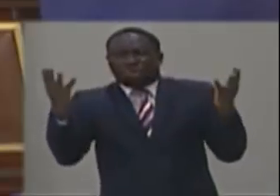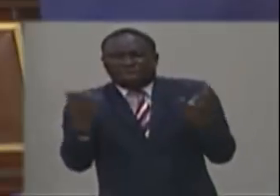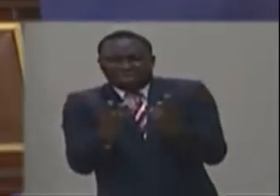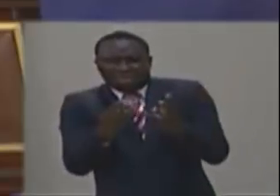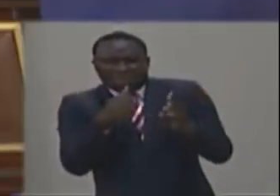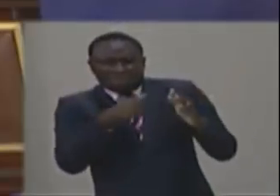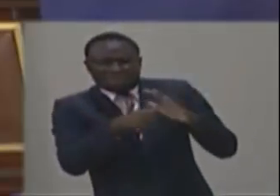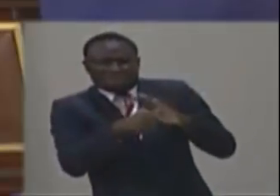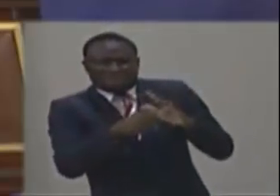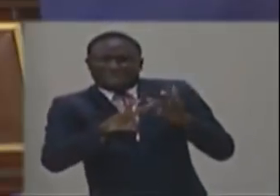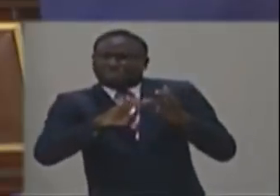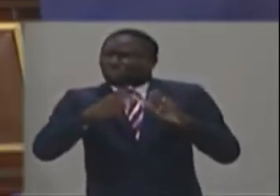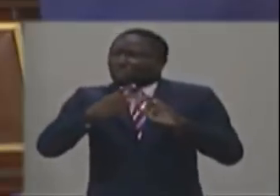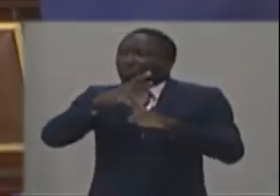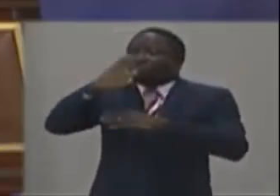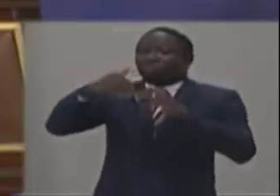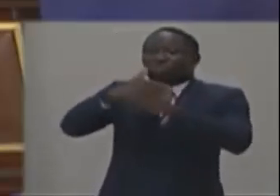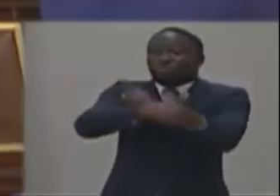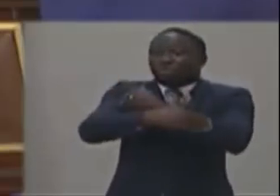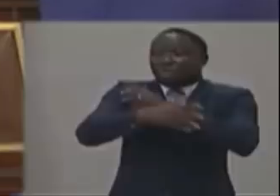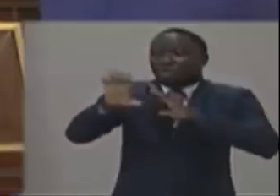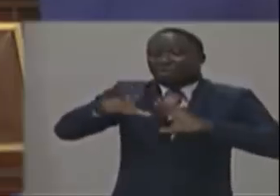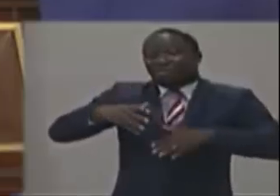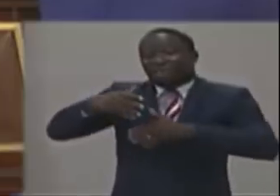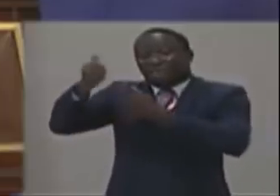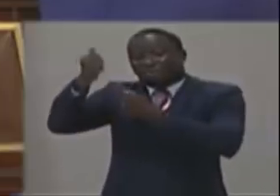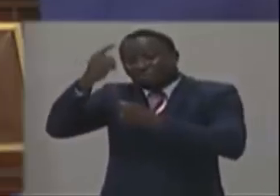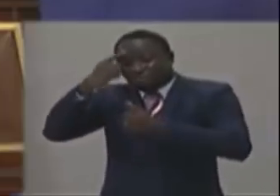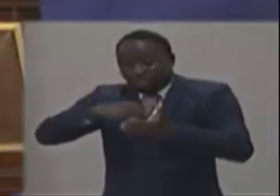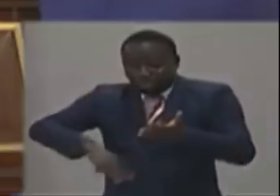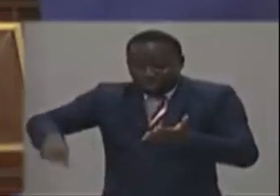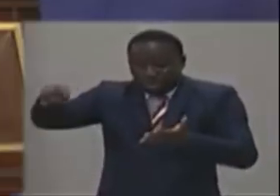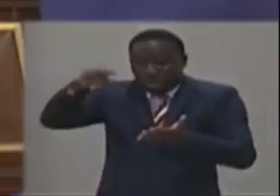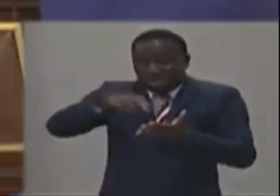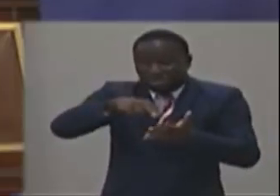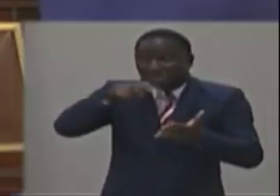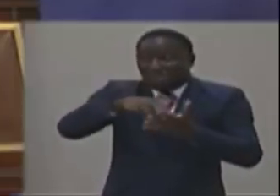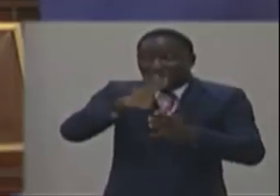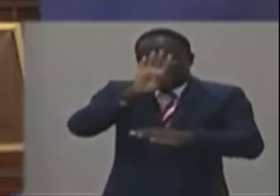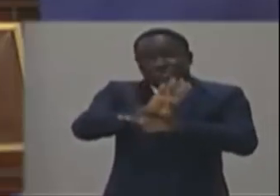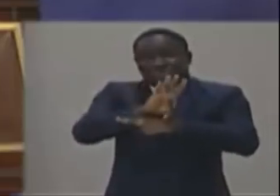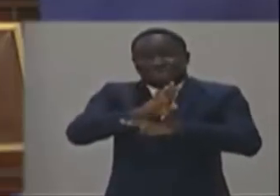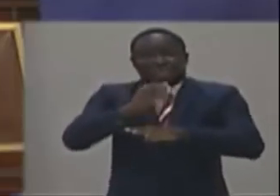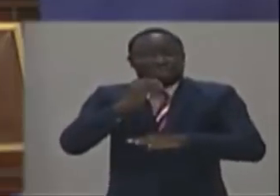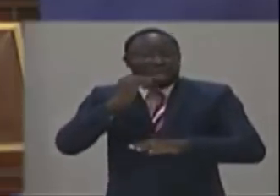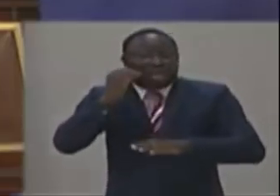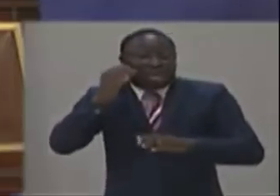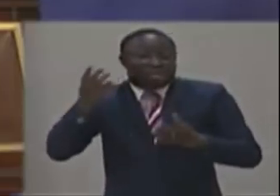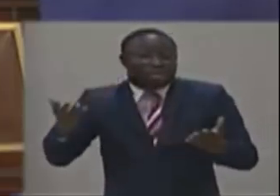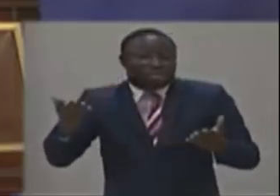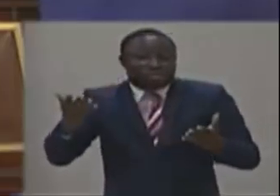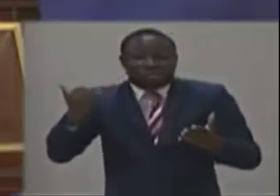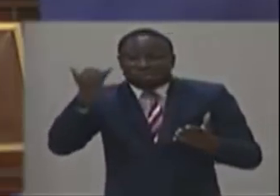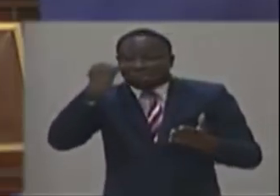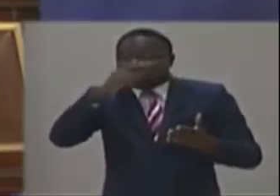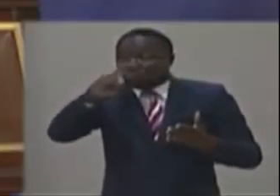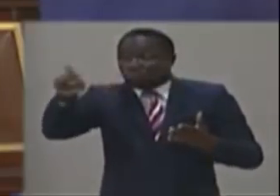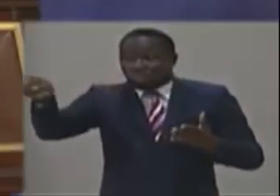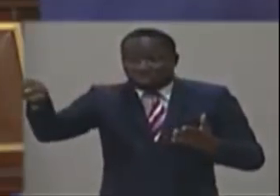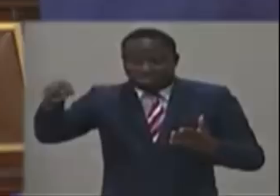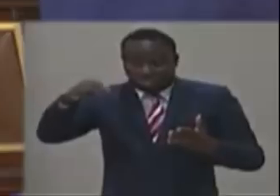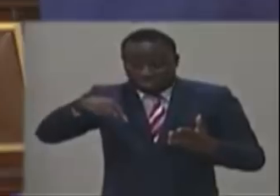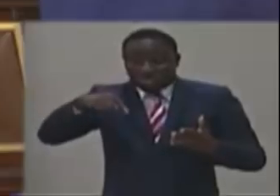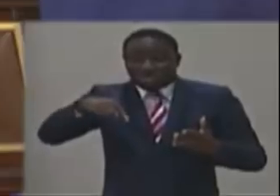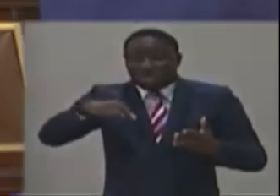dans la récession. Tout pays pour le faire effort pour recapitaliser l'entreprise la caille. Si nous-mêmes